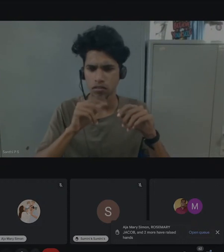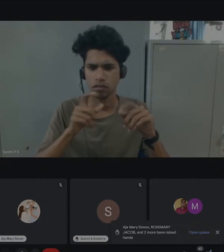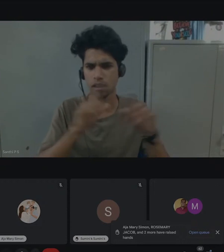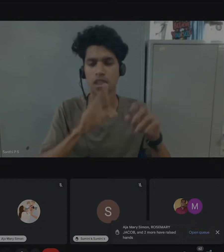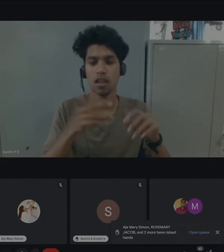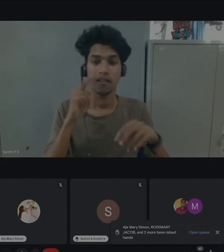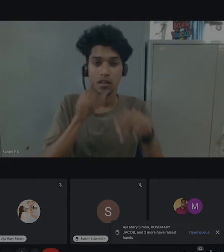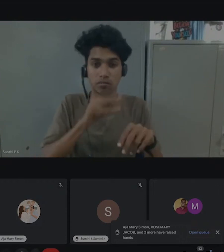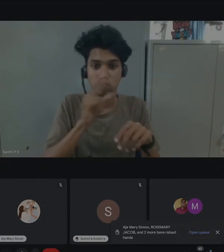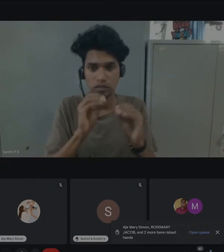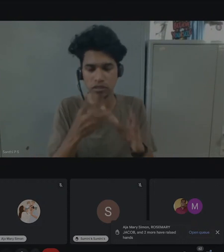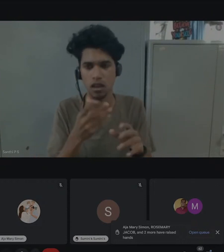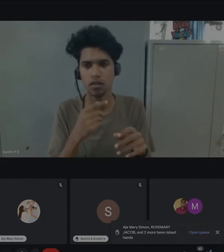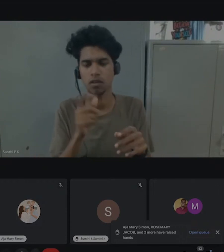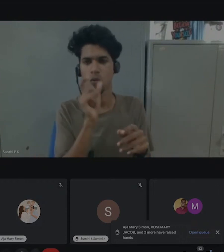അക്ഷരം മാത്രമേ പറയുള്ളൂ.